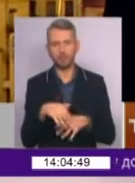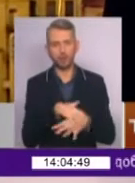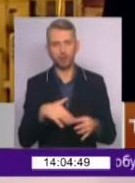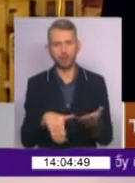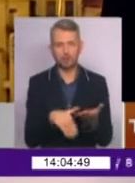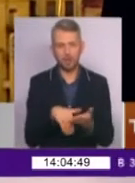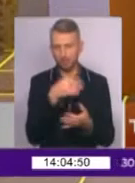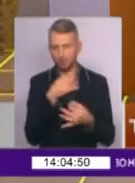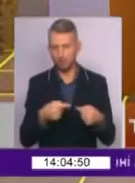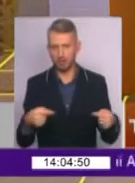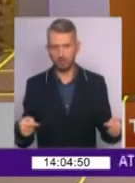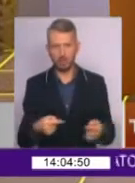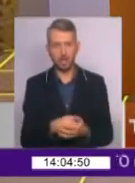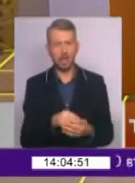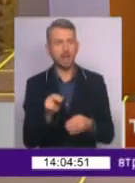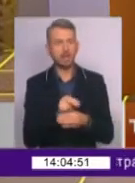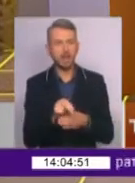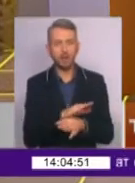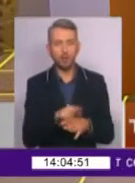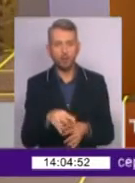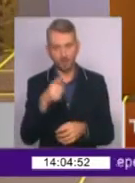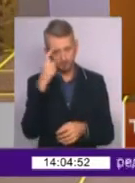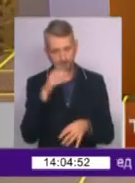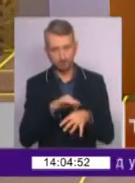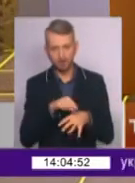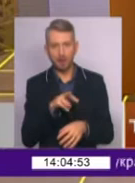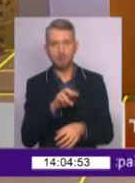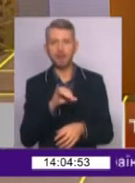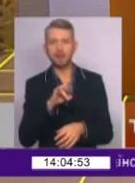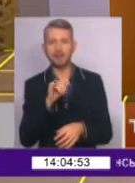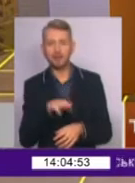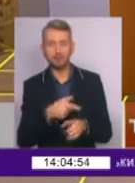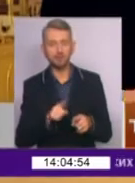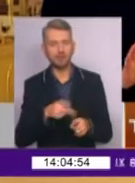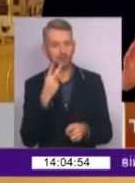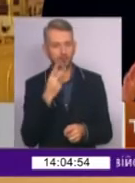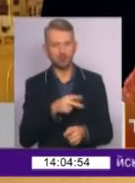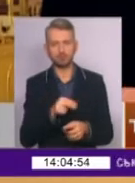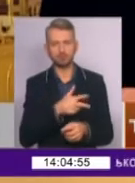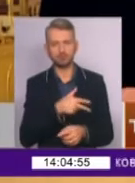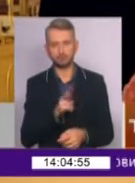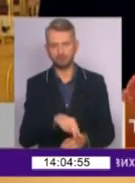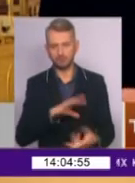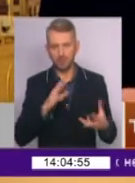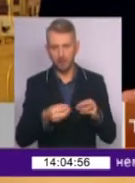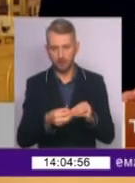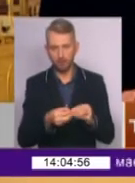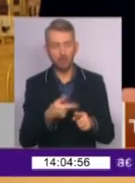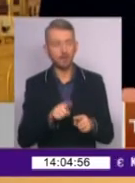методами, будь-якими. Тобто нелікований менінгіт – це не потенційно, це завжди летальний наслідок. Причому цей летальний наслідок